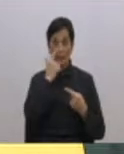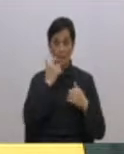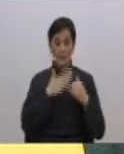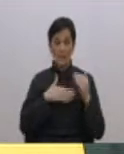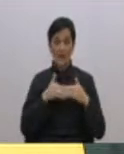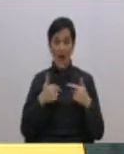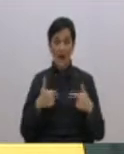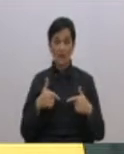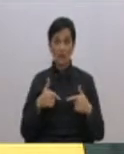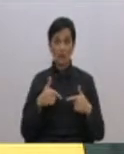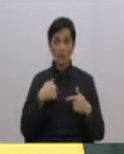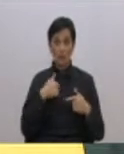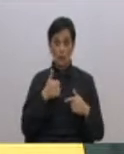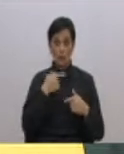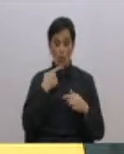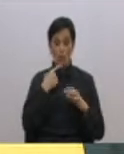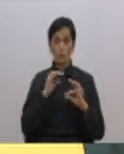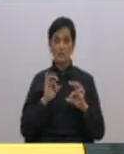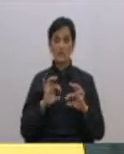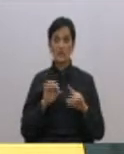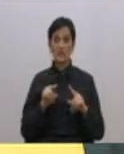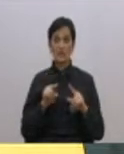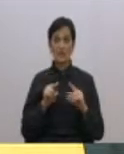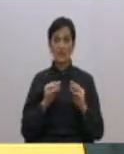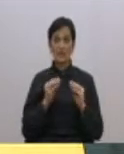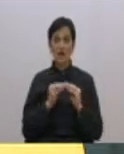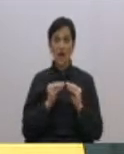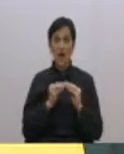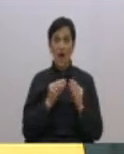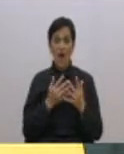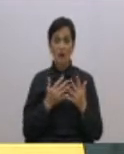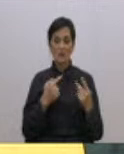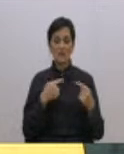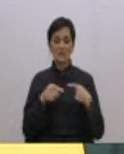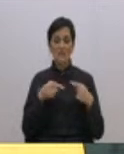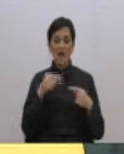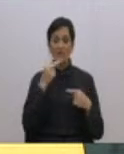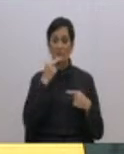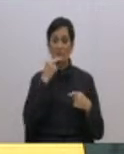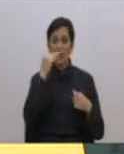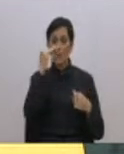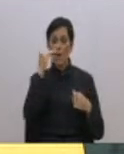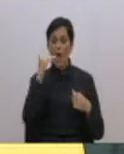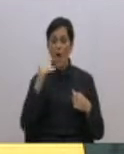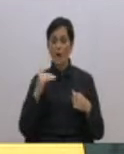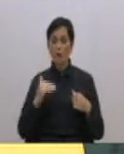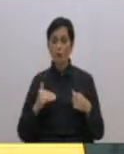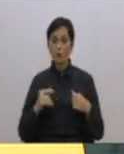პრაქტიკაში, აი როგორც გითხარით, ამ ათეულობით სხვადასხვა მენიუს არსებობის ფონზე